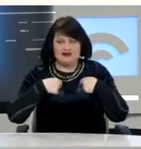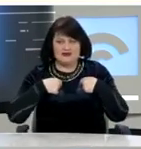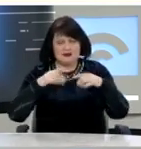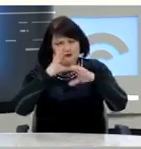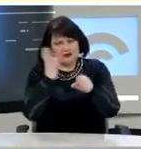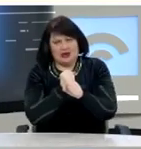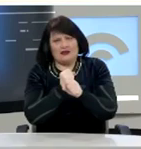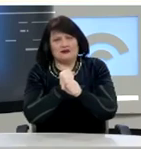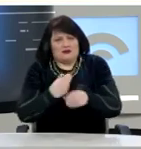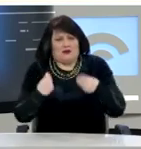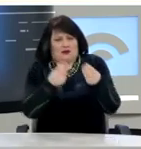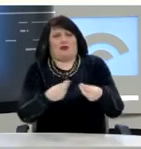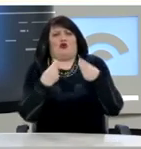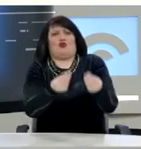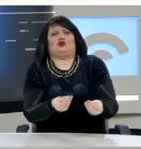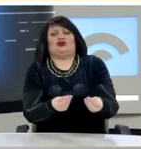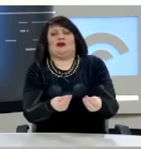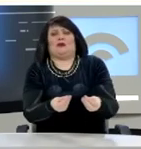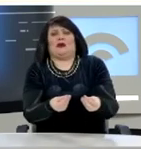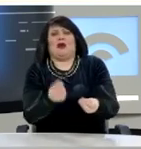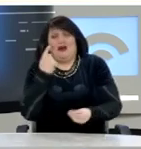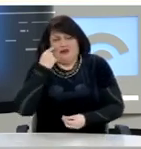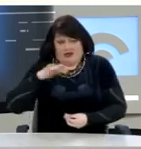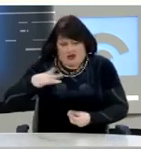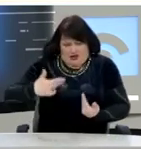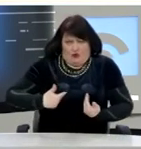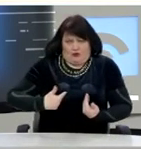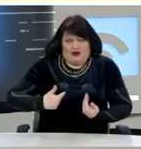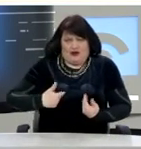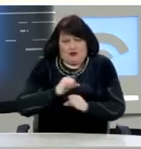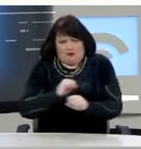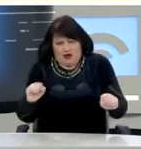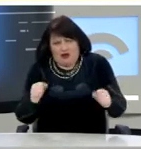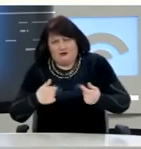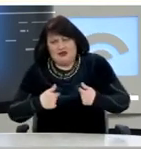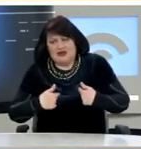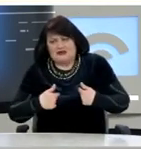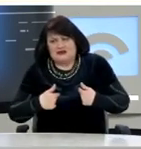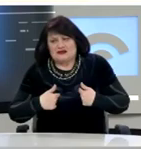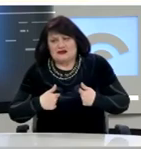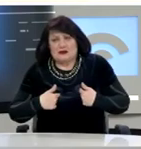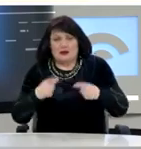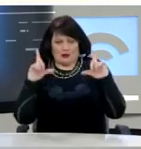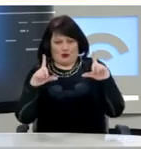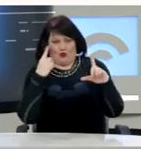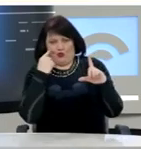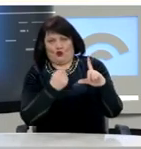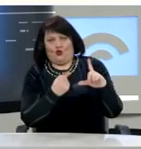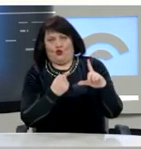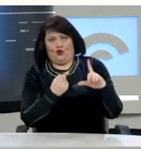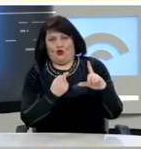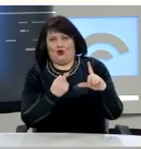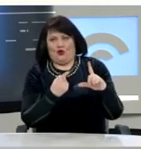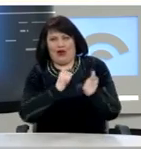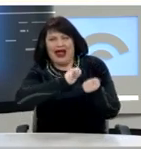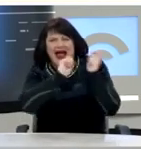κερδίσαμε, δεν τα παραχωρήσαμε, αλλά είμαστε ύποπτοι ότι θέλαμε να διαλύσουμε τρίτους. Δείτε τη μεγάλη εικόνα. Μια χώρα